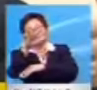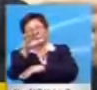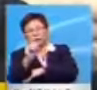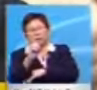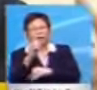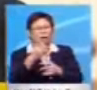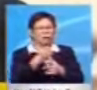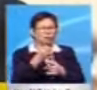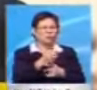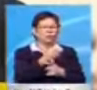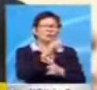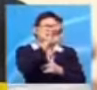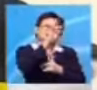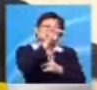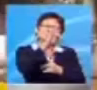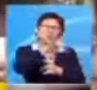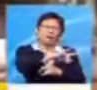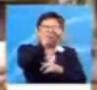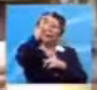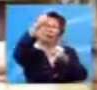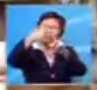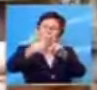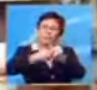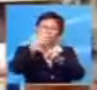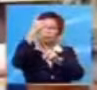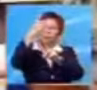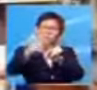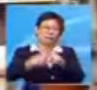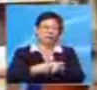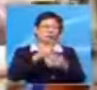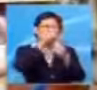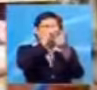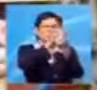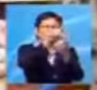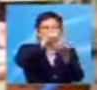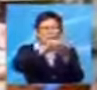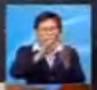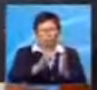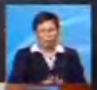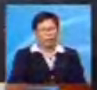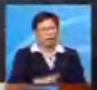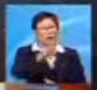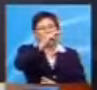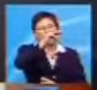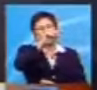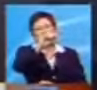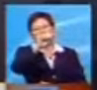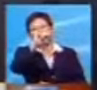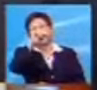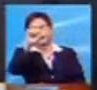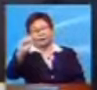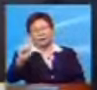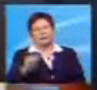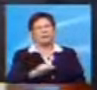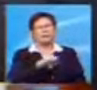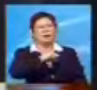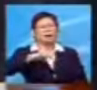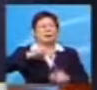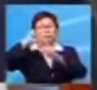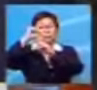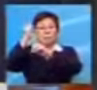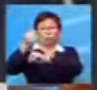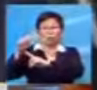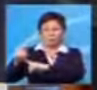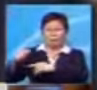or se aircra beliau ditemui pada sidang media pelancaran Maia ahli persatuan ini